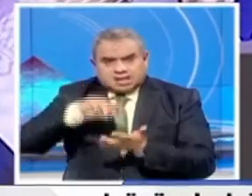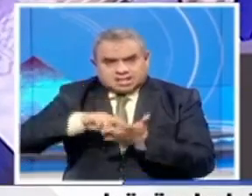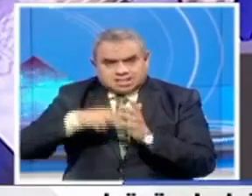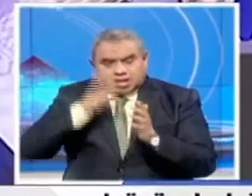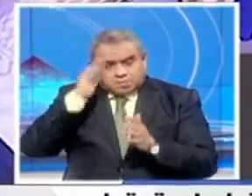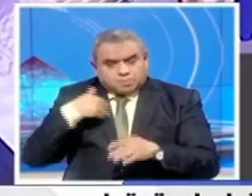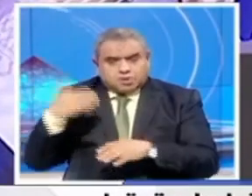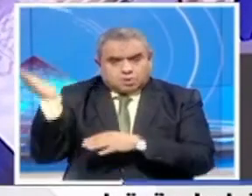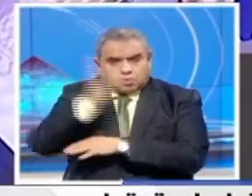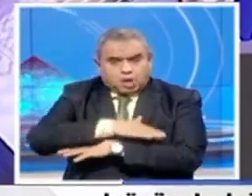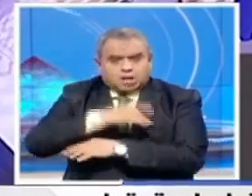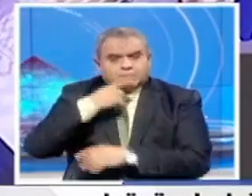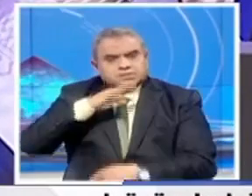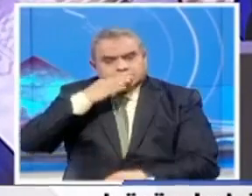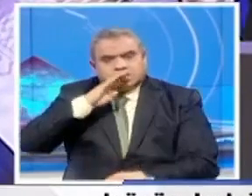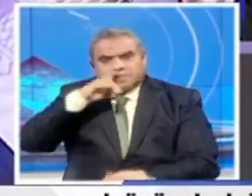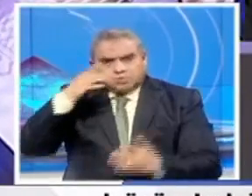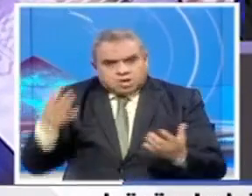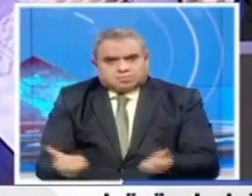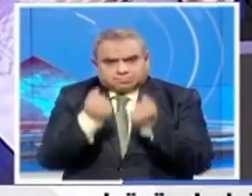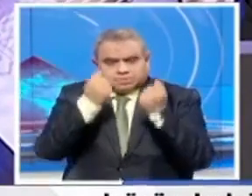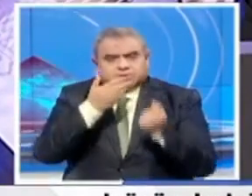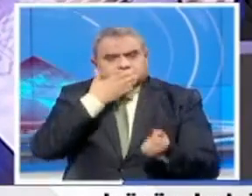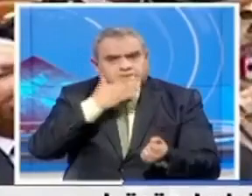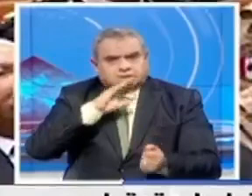خلاص يعني، مفيش،